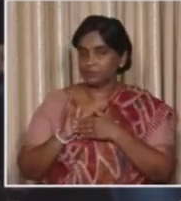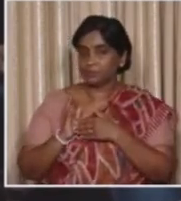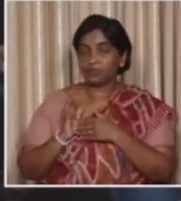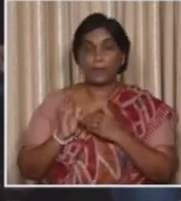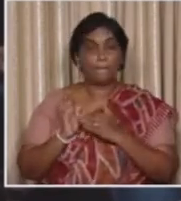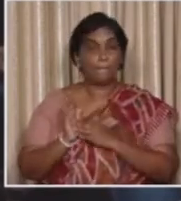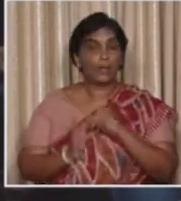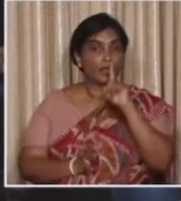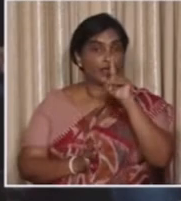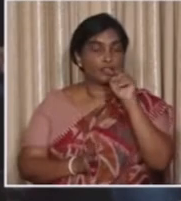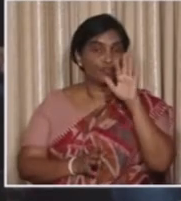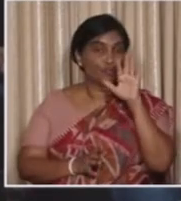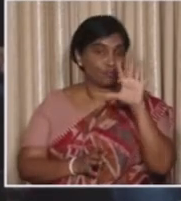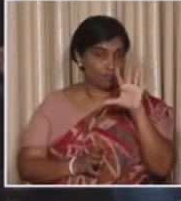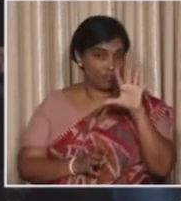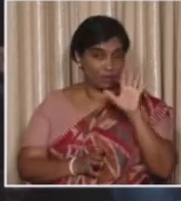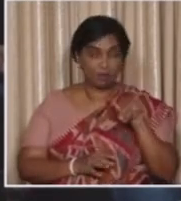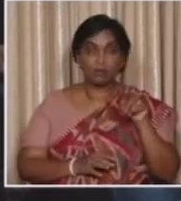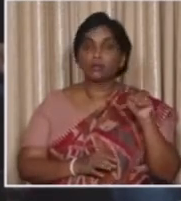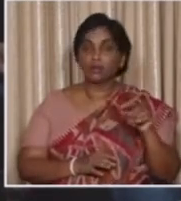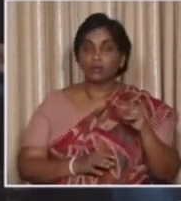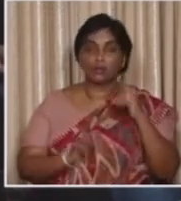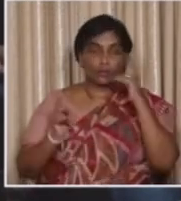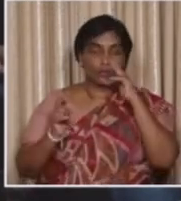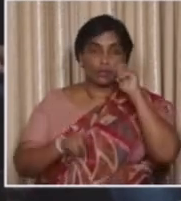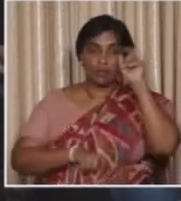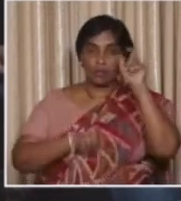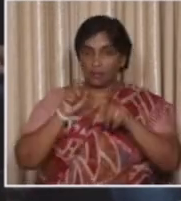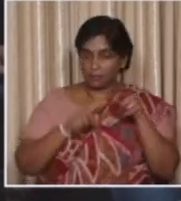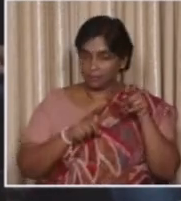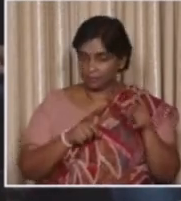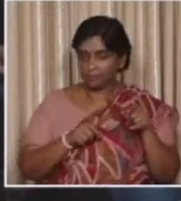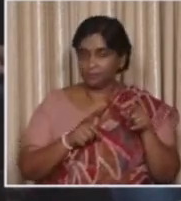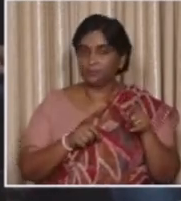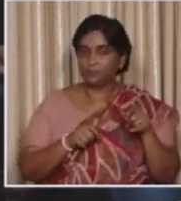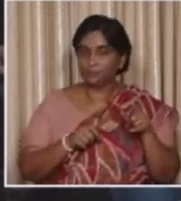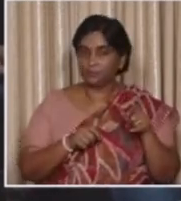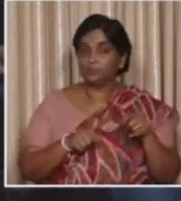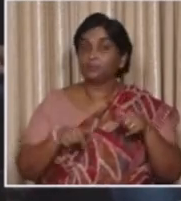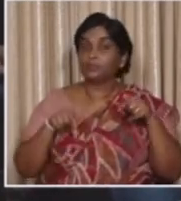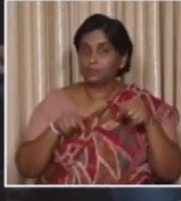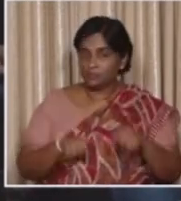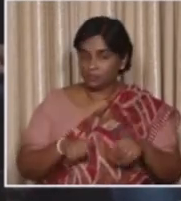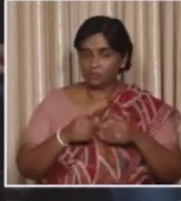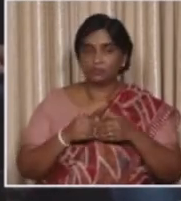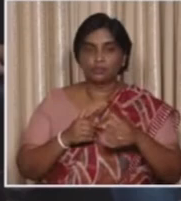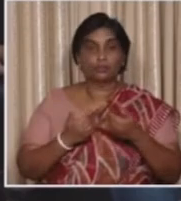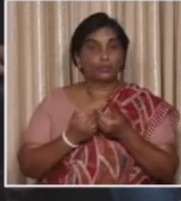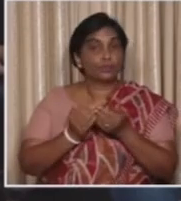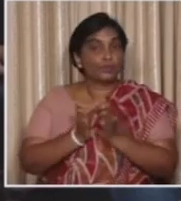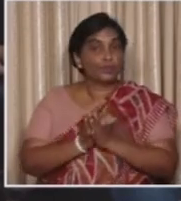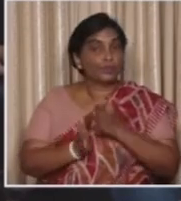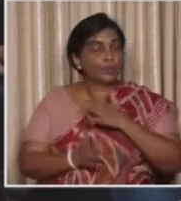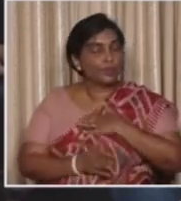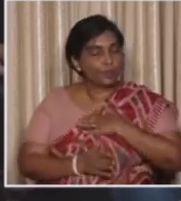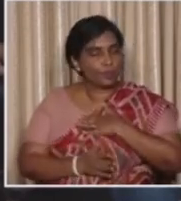මිලියන 1.5ක් විතර වෙන මේ කඳුකර දමිළ ජනතාවට අද වෙනකන් තමන්ගෙම